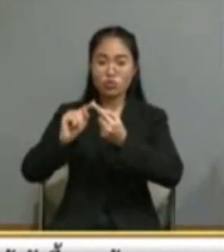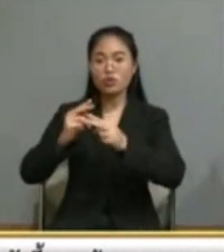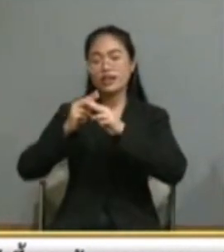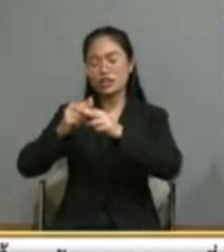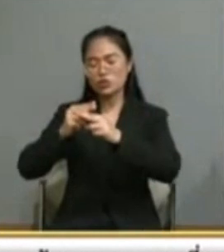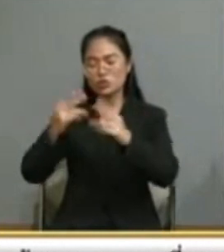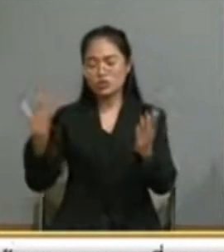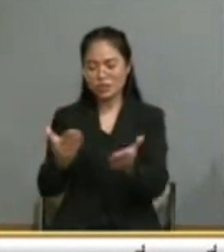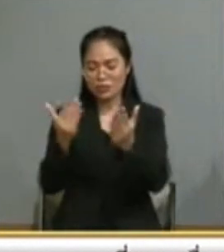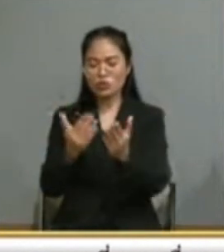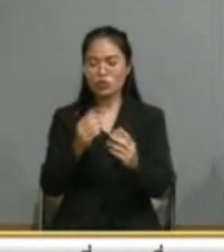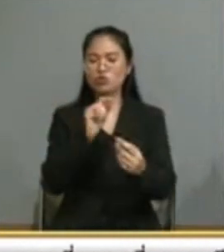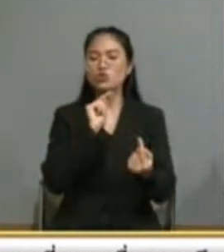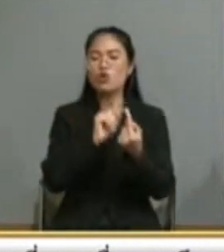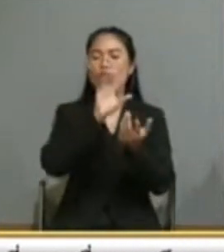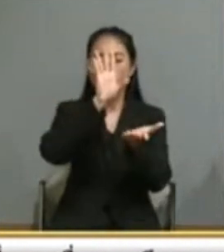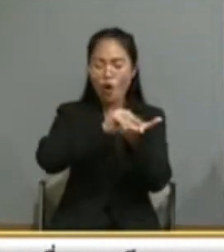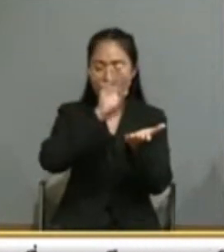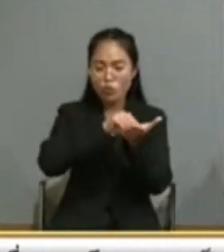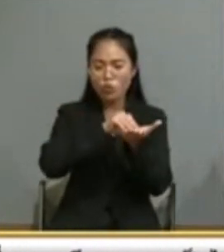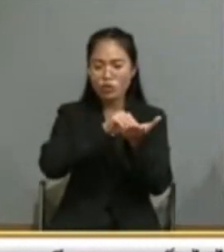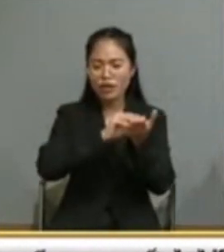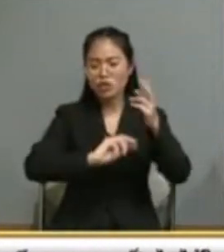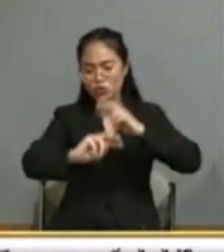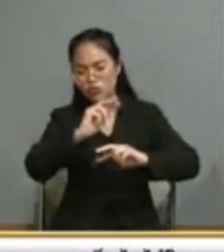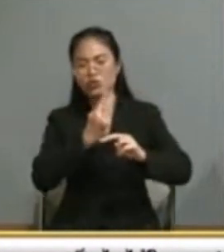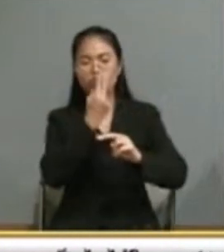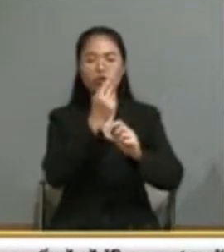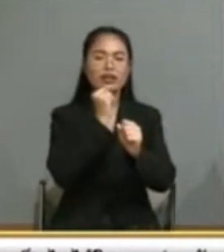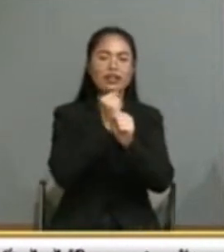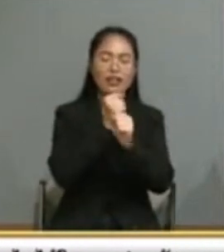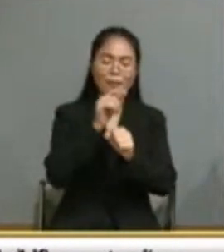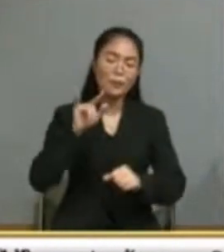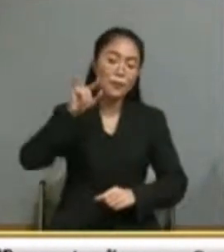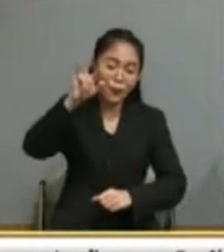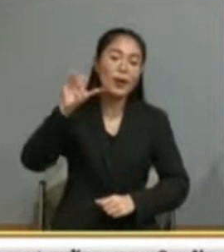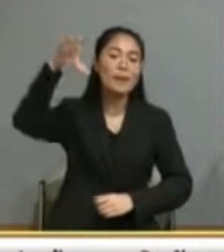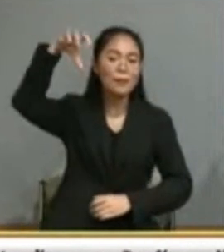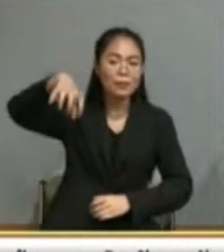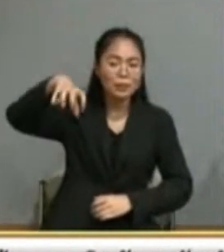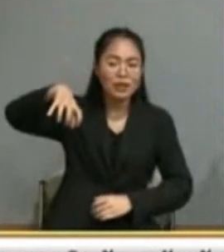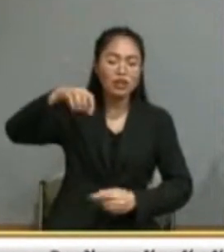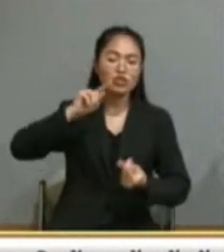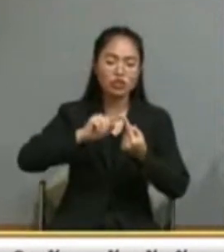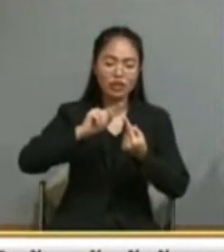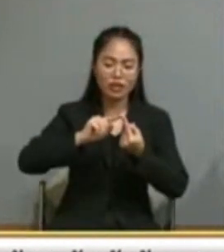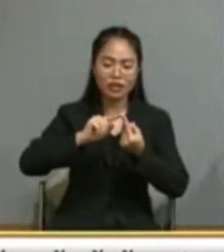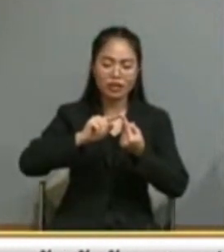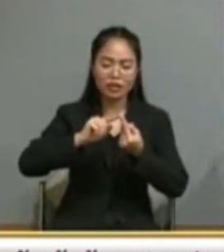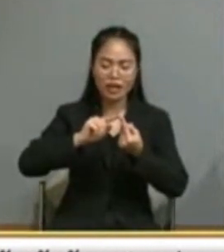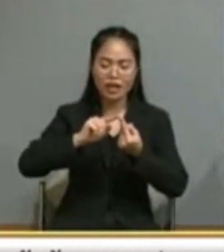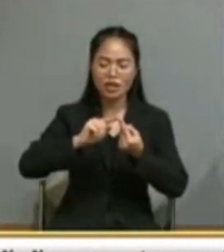has